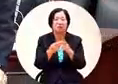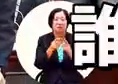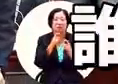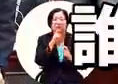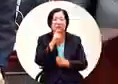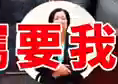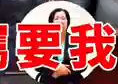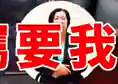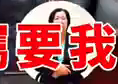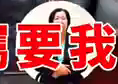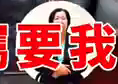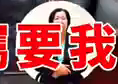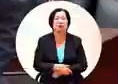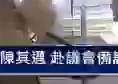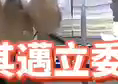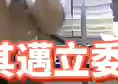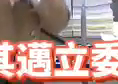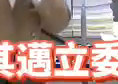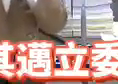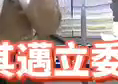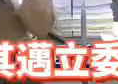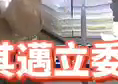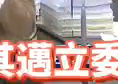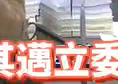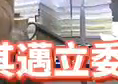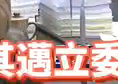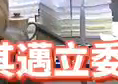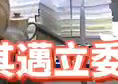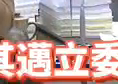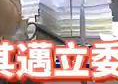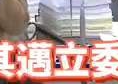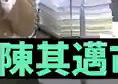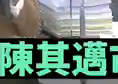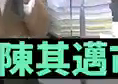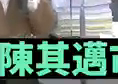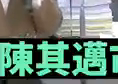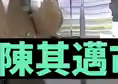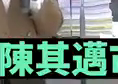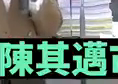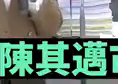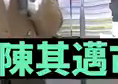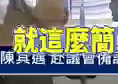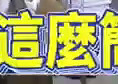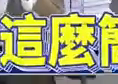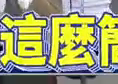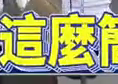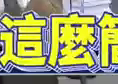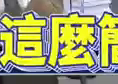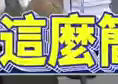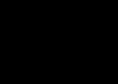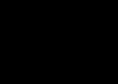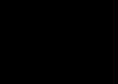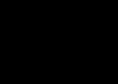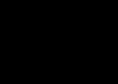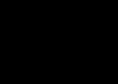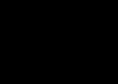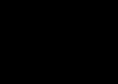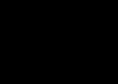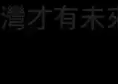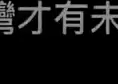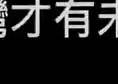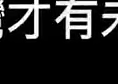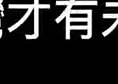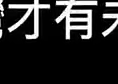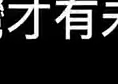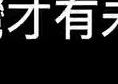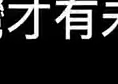命谁负责？家属要我问的。 我拿陈其迈立委的标准要求陈其迈市长，就这么简单。